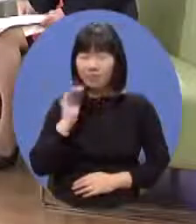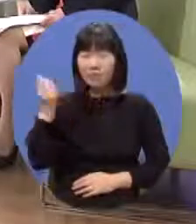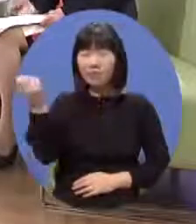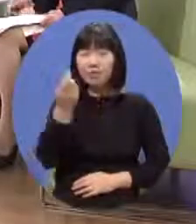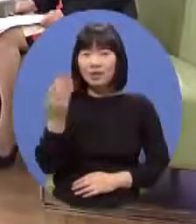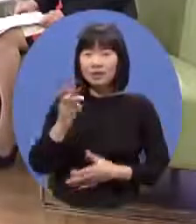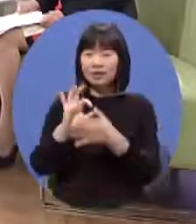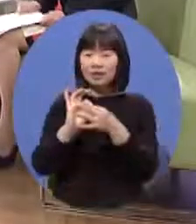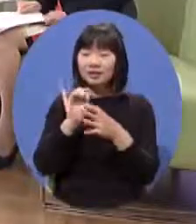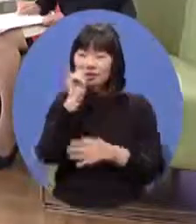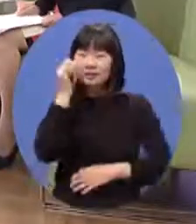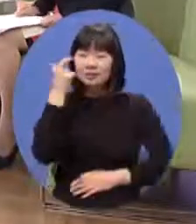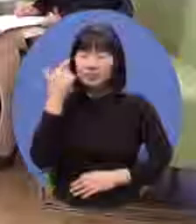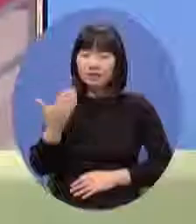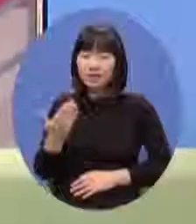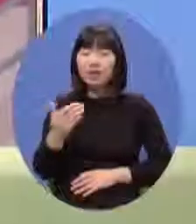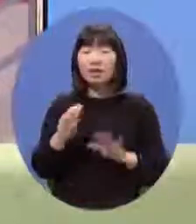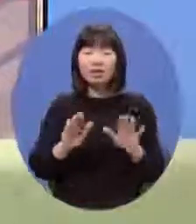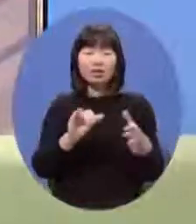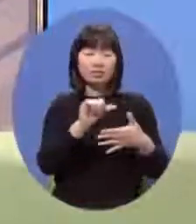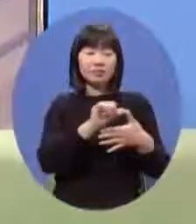정도 해당이 돼요, 민재는?